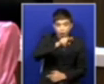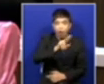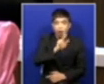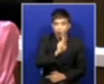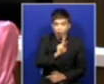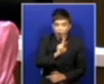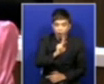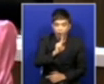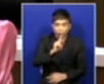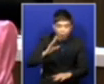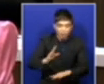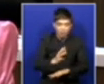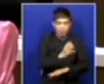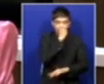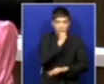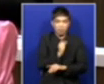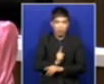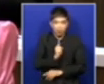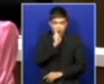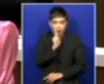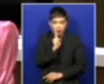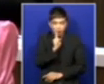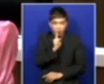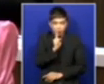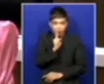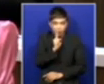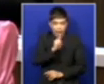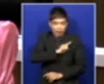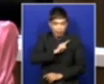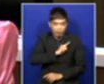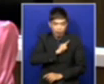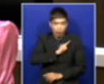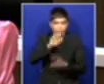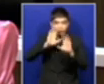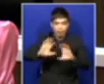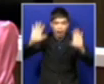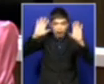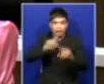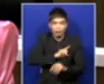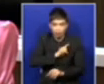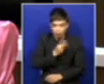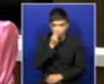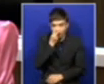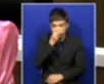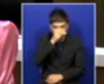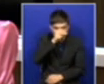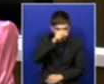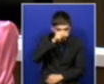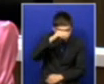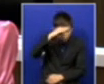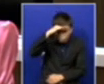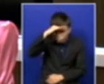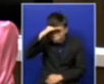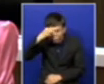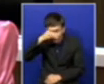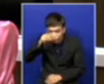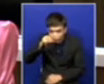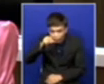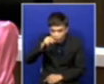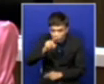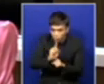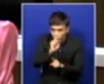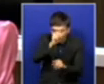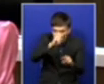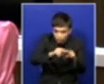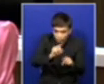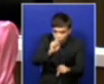เนี่ยนะรัฐมนตรีที่นั่งอยู่เนี่ยผมมองอยู่เนี่ยนะมีอยู่ท่านเดียวไม่แน่ใจเพราะใส่หน้ากาก